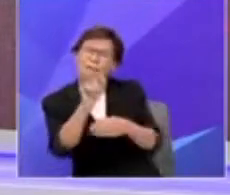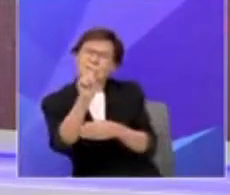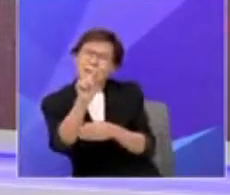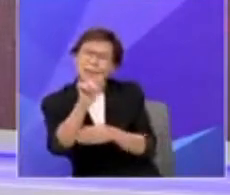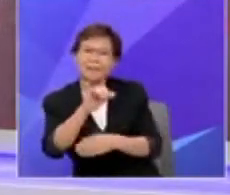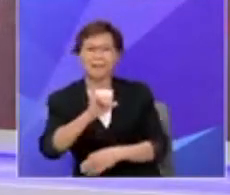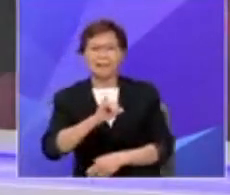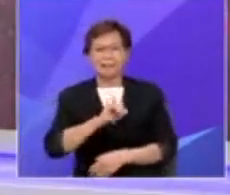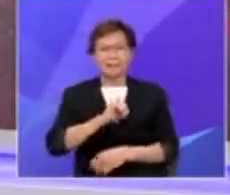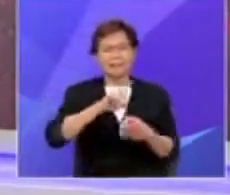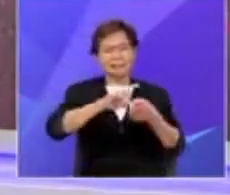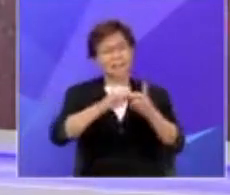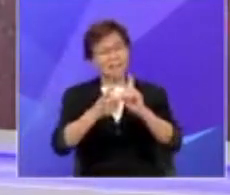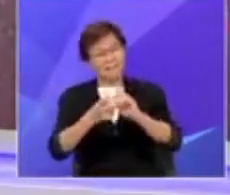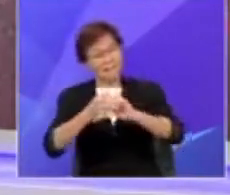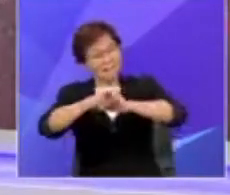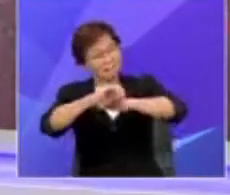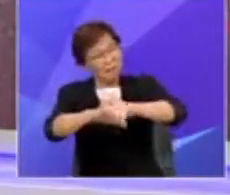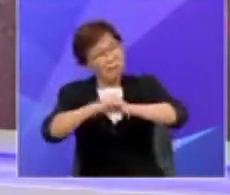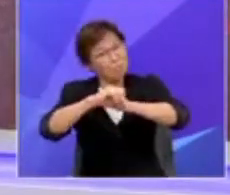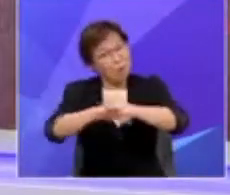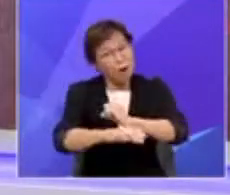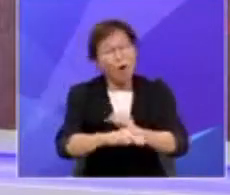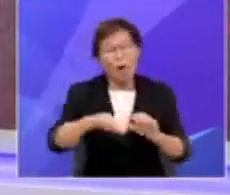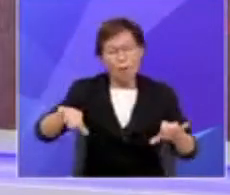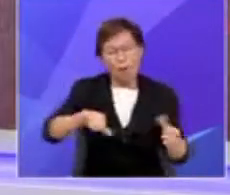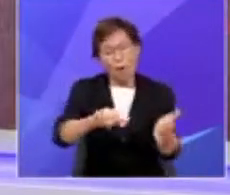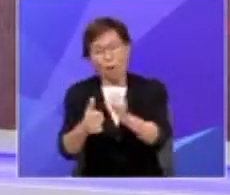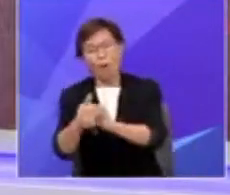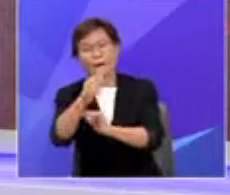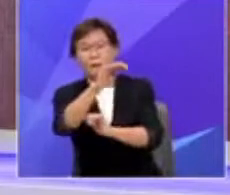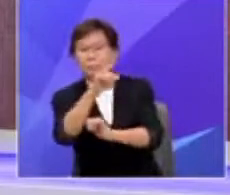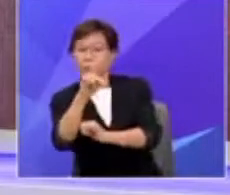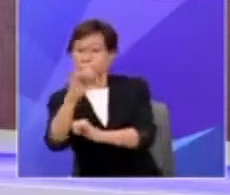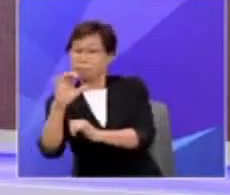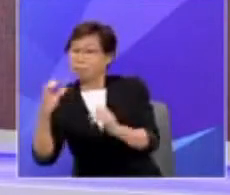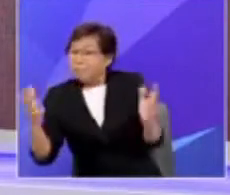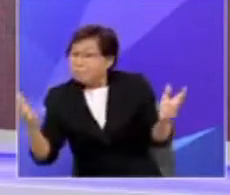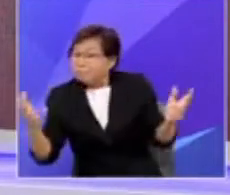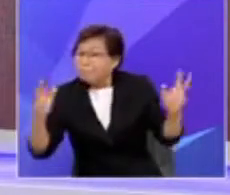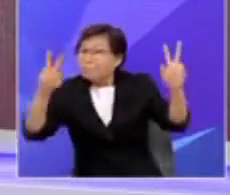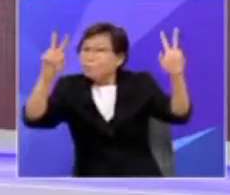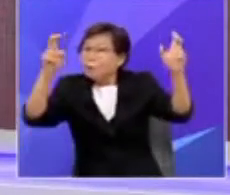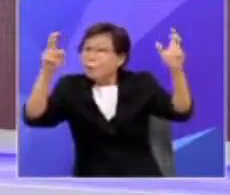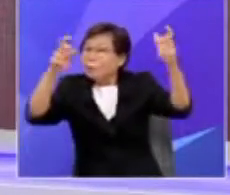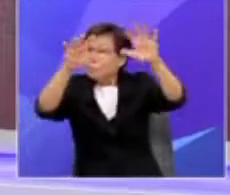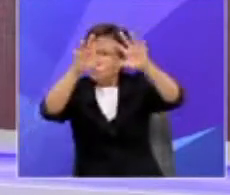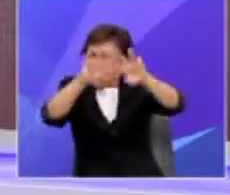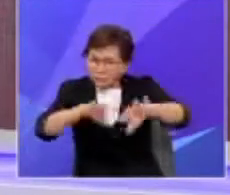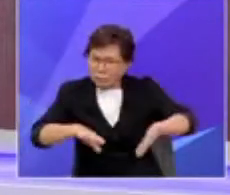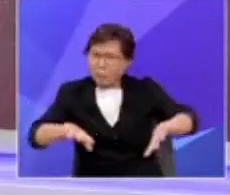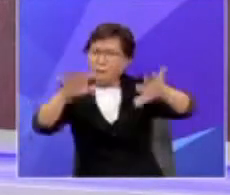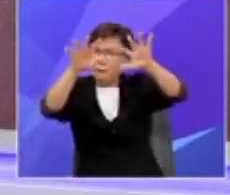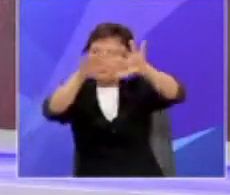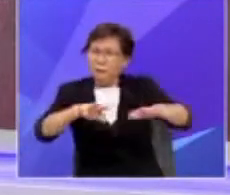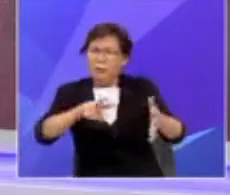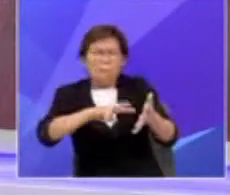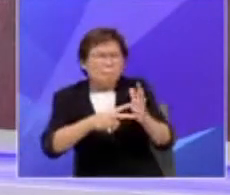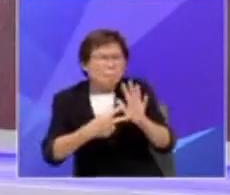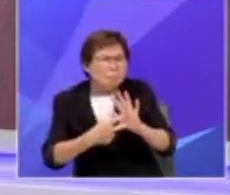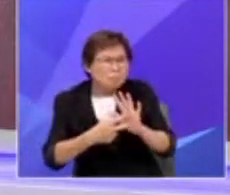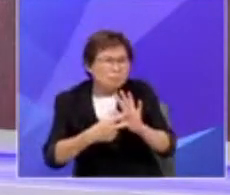saya digital itu company yang dilakukan oleh embek tapi dalam konteks ASEAN yang dimaksudkan